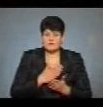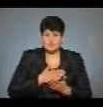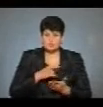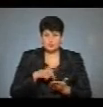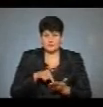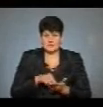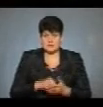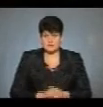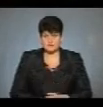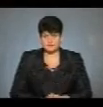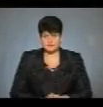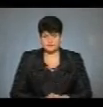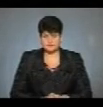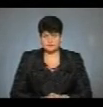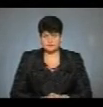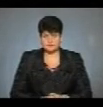місті.